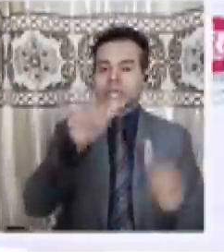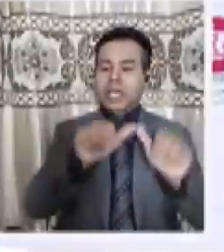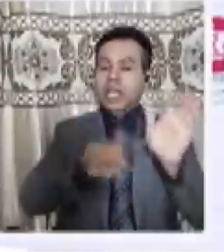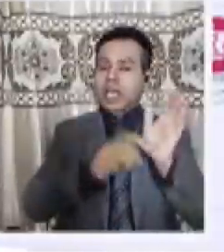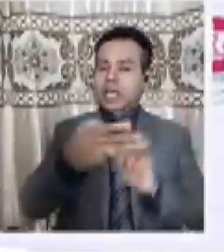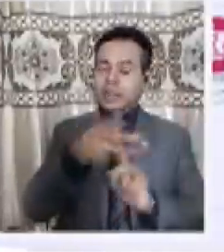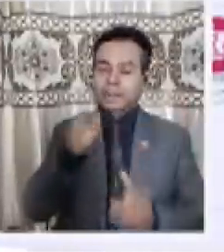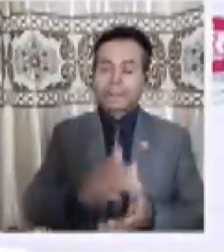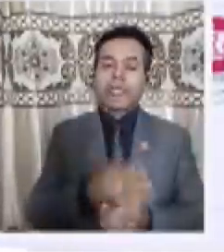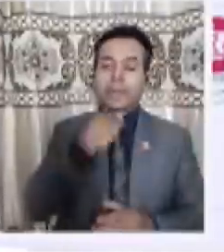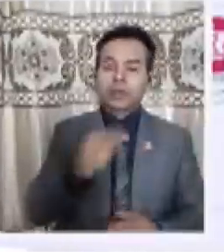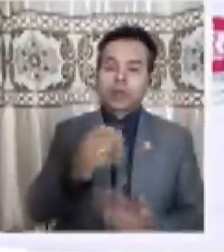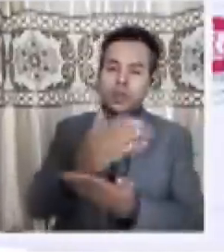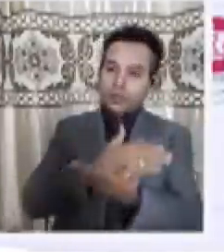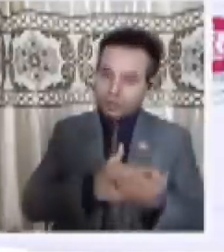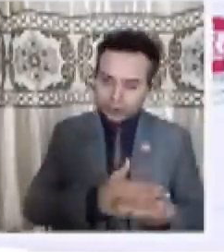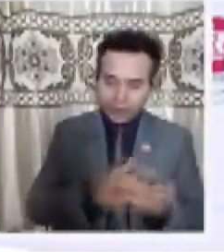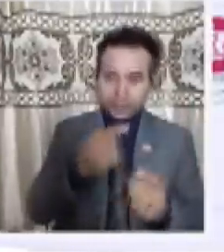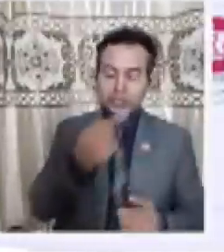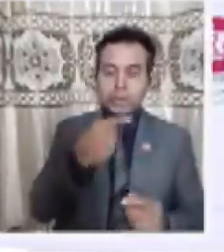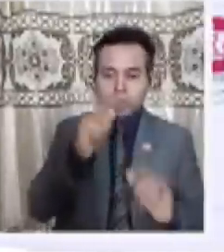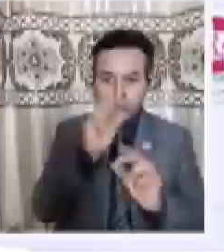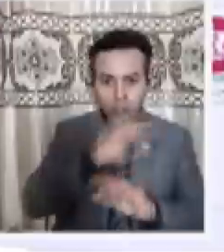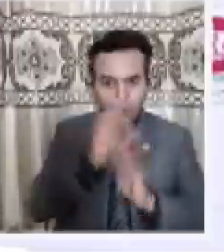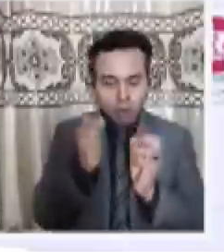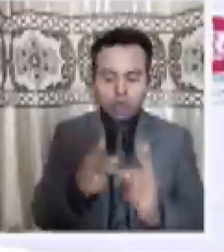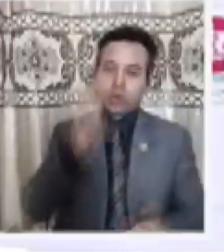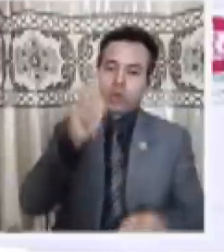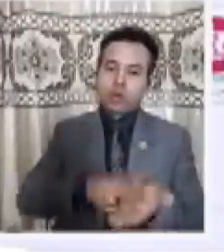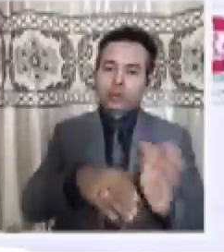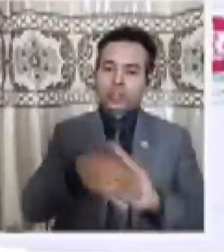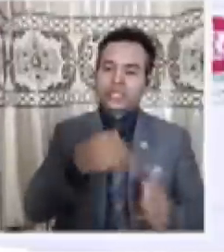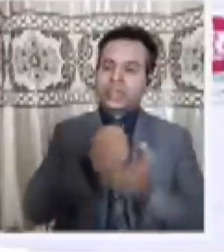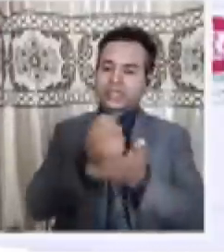কিছু বিবেচনা করে অনুমোদন দিয়েছি, তবে এখনও কার্যক্রম শুরু করে নাই।